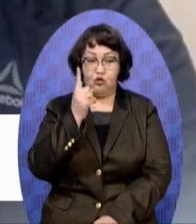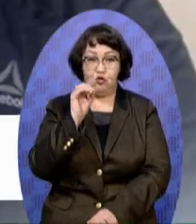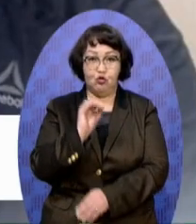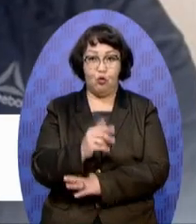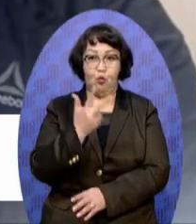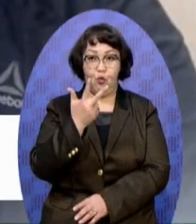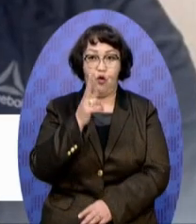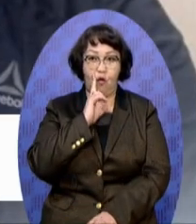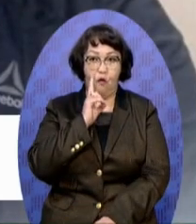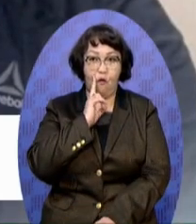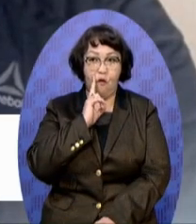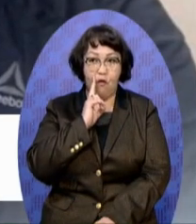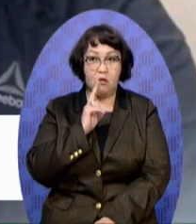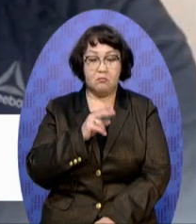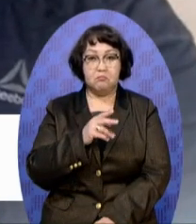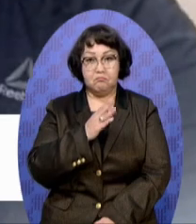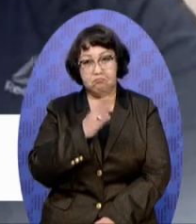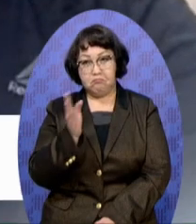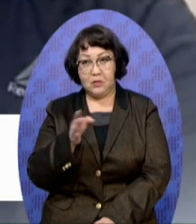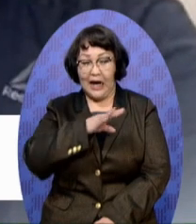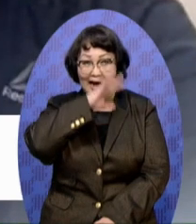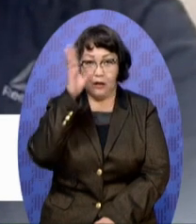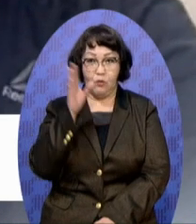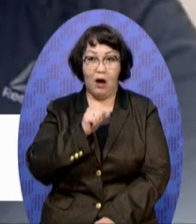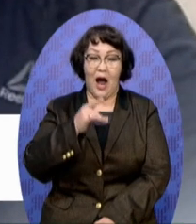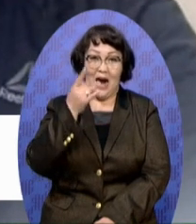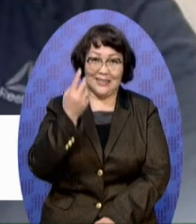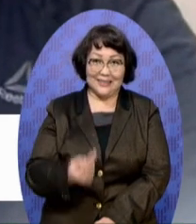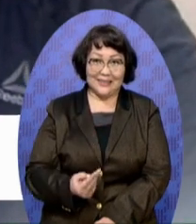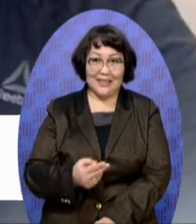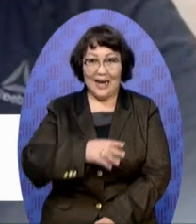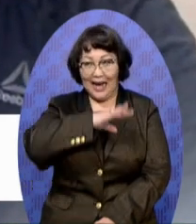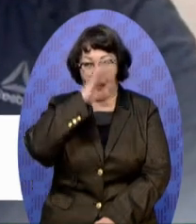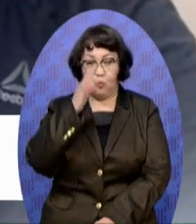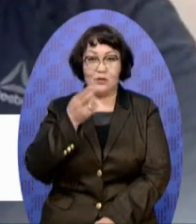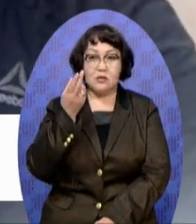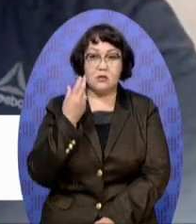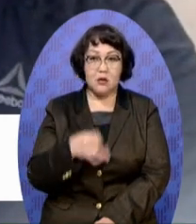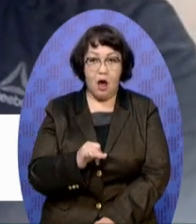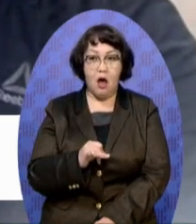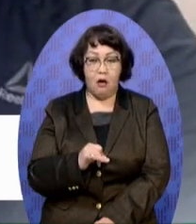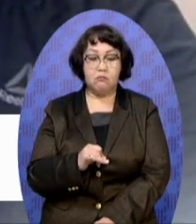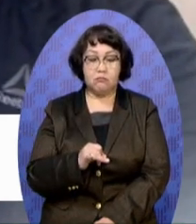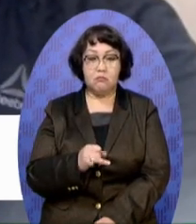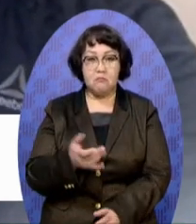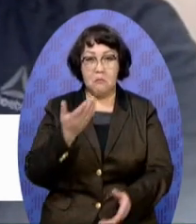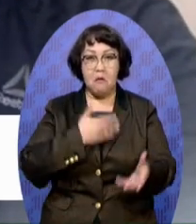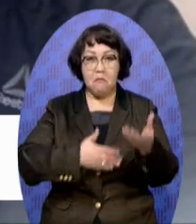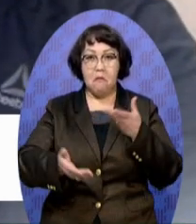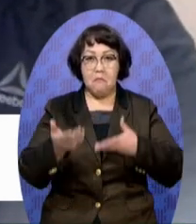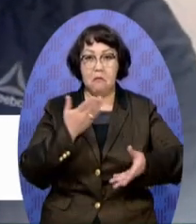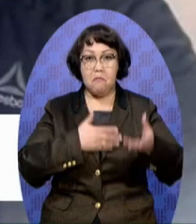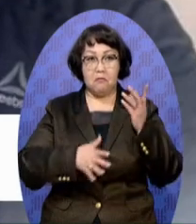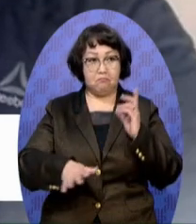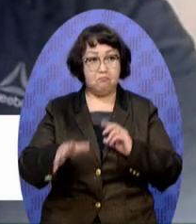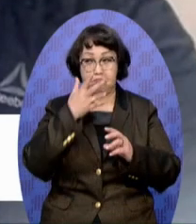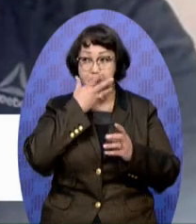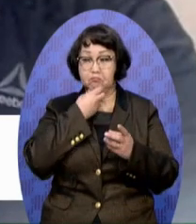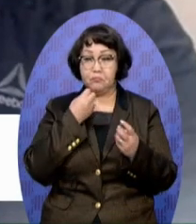3 агуултай тий завсар дундуур нь бас халуун аарч одоо халуун цай гэд гих мэтчлэн нөхцөл байдал